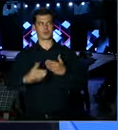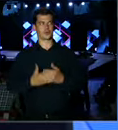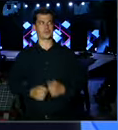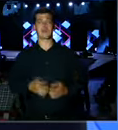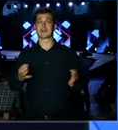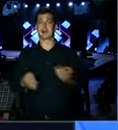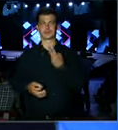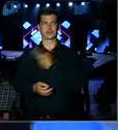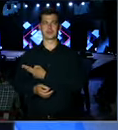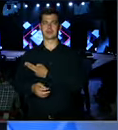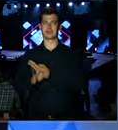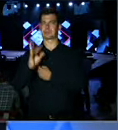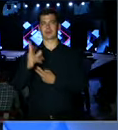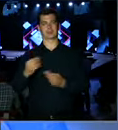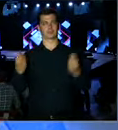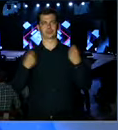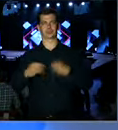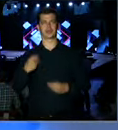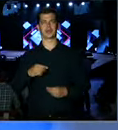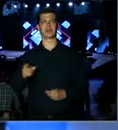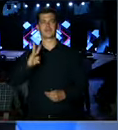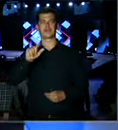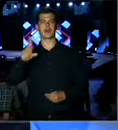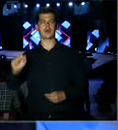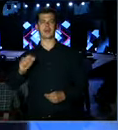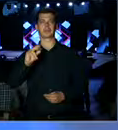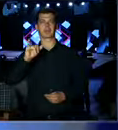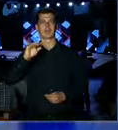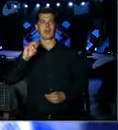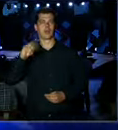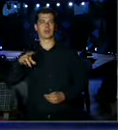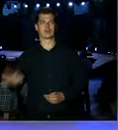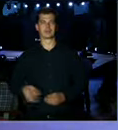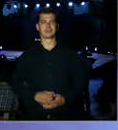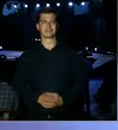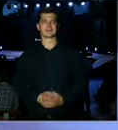Zobaczmy magiczne atelier Violi Piekut.